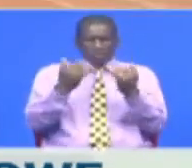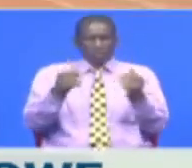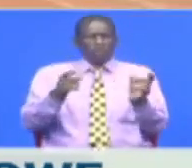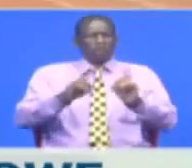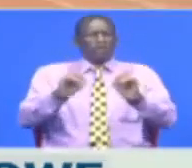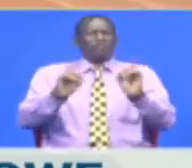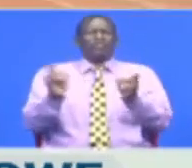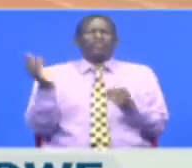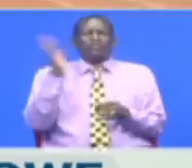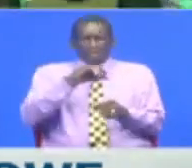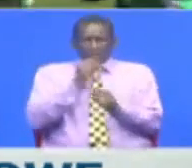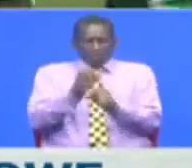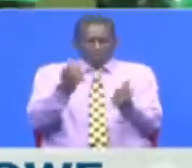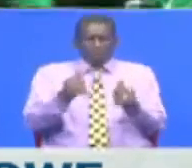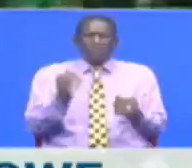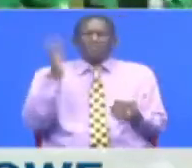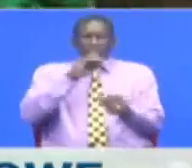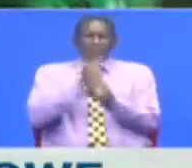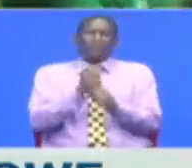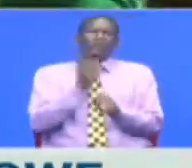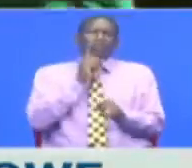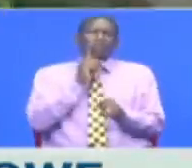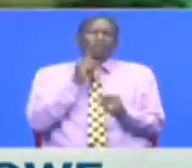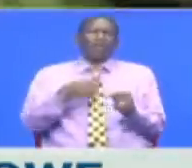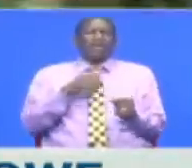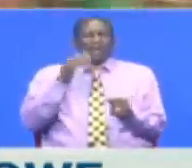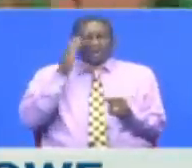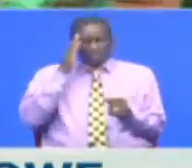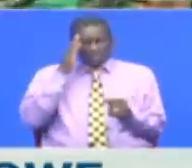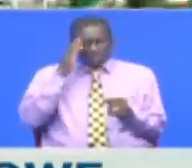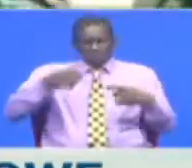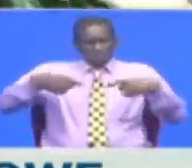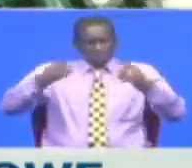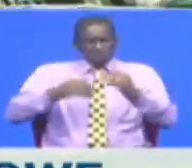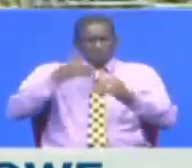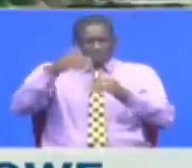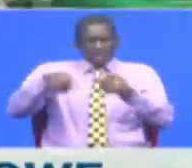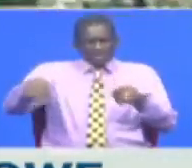kazi, tunakuja kumaliza kazi kesho hapa na I think tuta qualify to the next round.